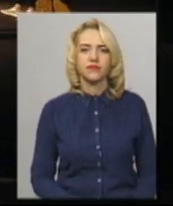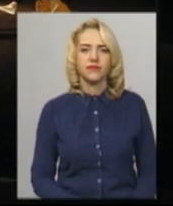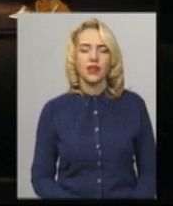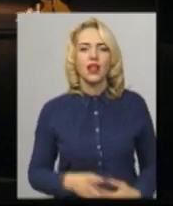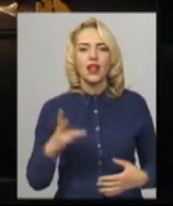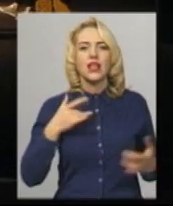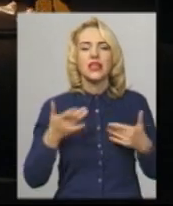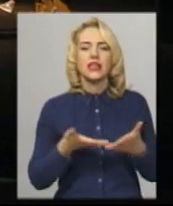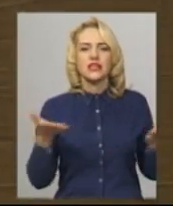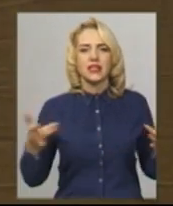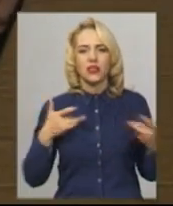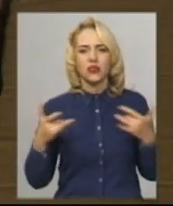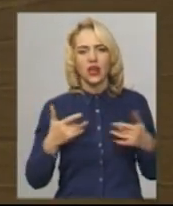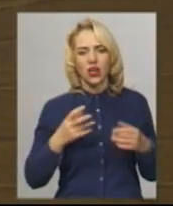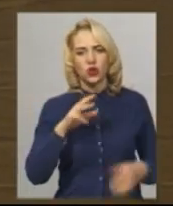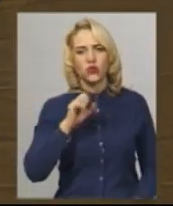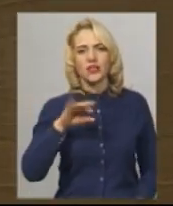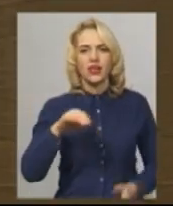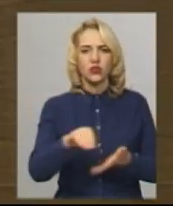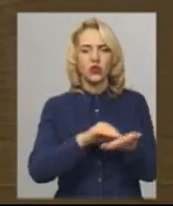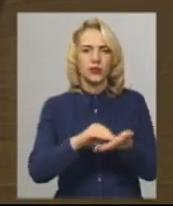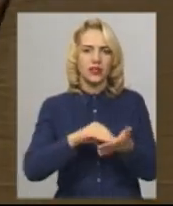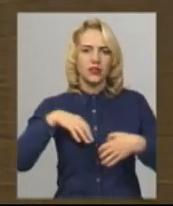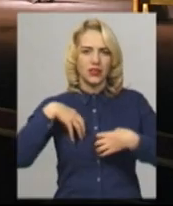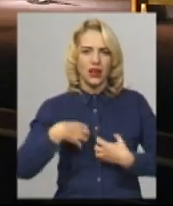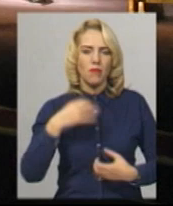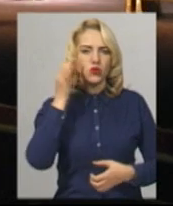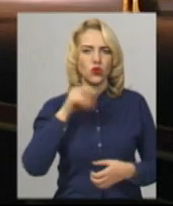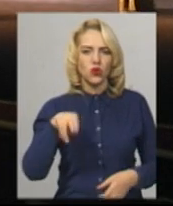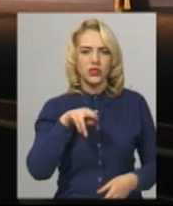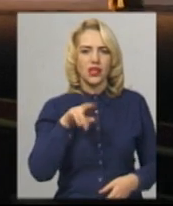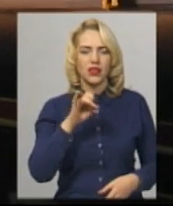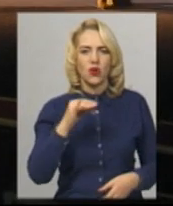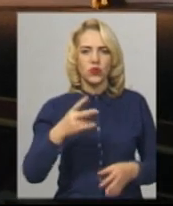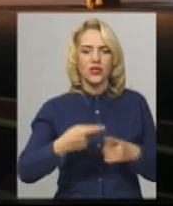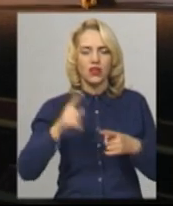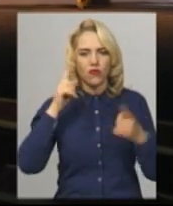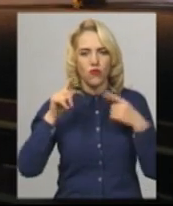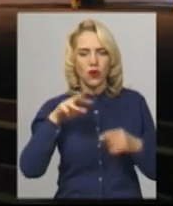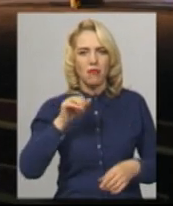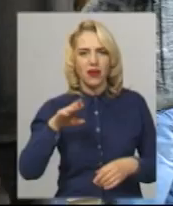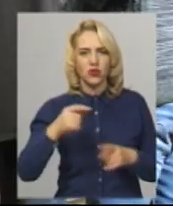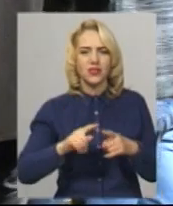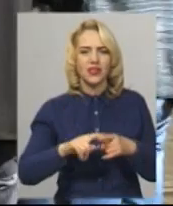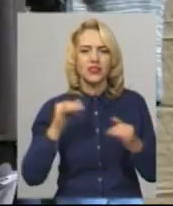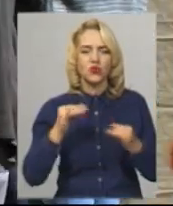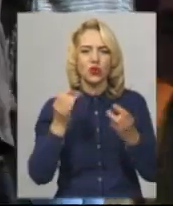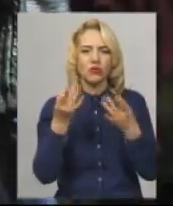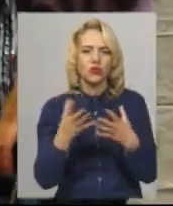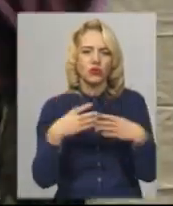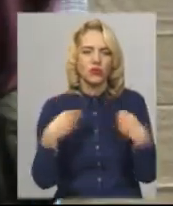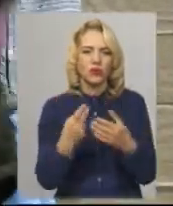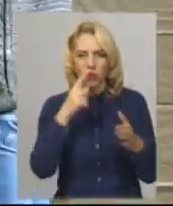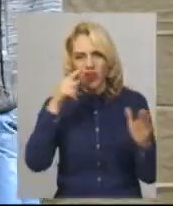На сцені театру імені Михайла Старицького репетиція драми «Солодка Даруся» за твором Марії Матіос. Це історія простої сім'ї, до якої вдираються